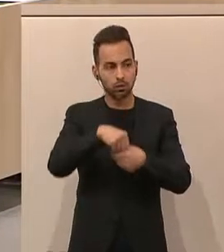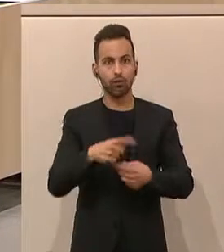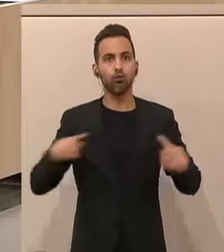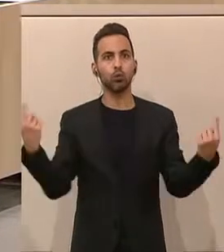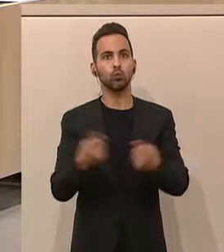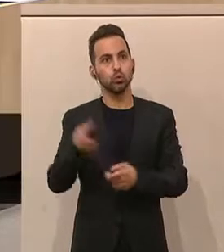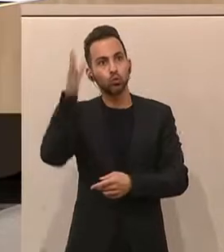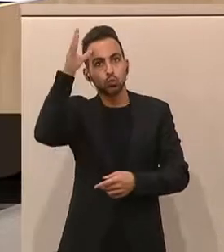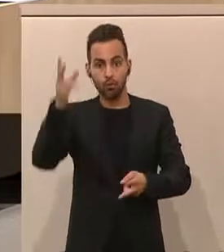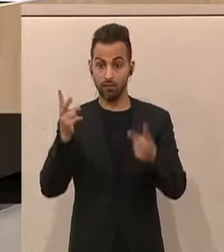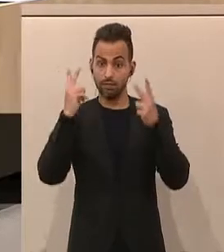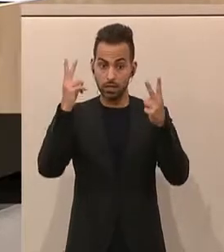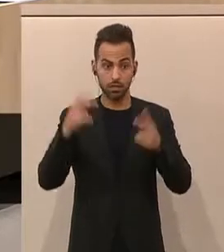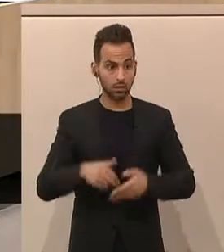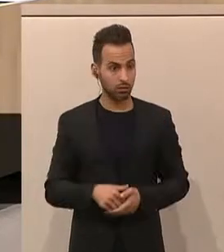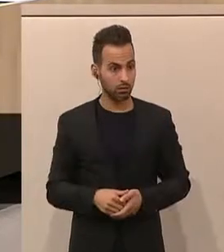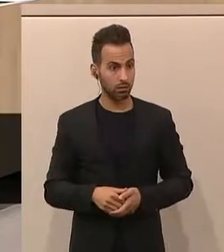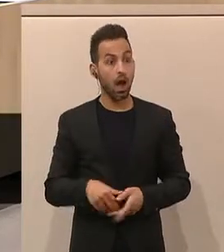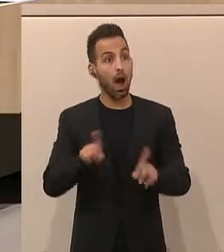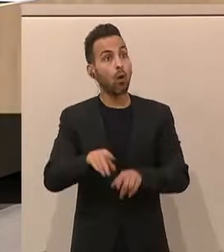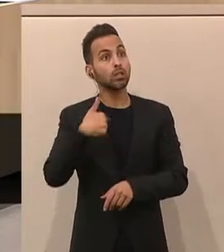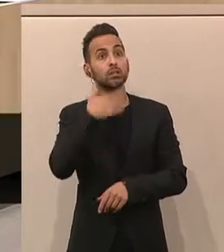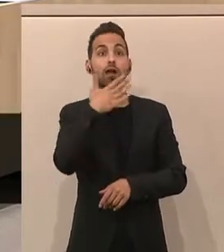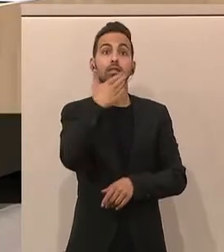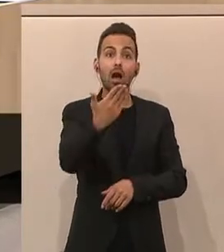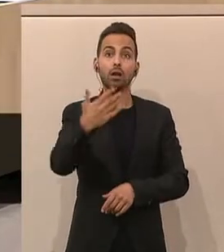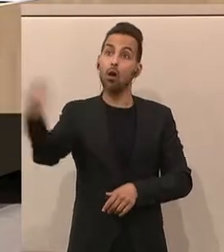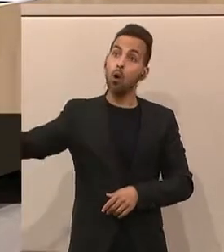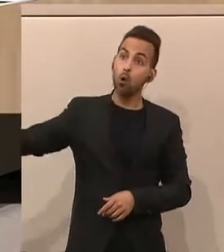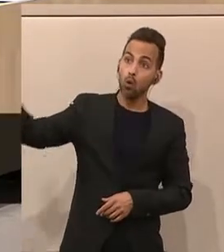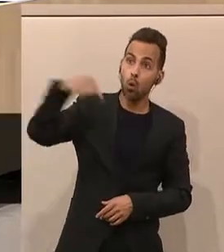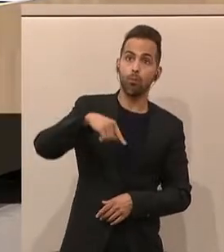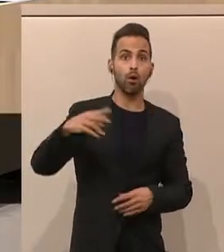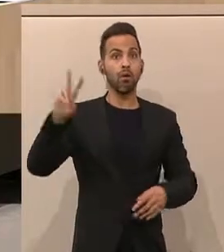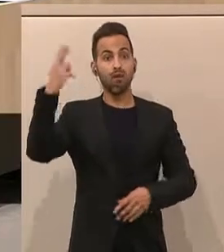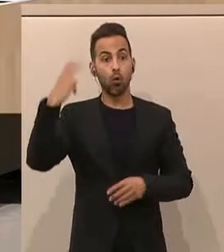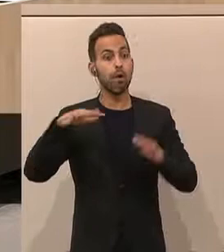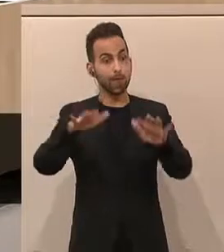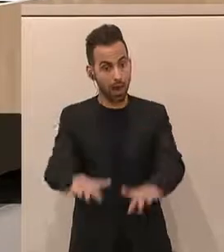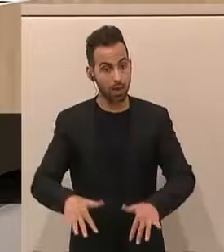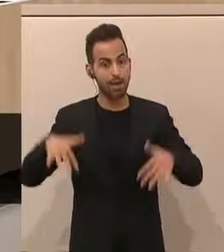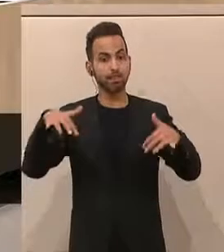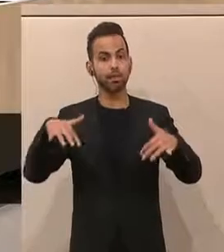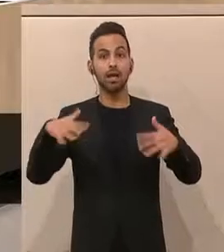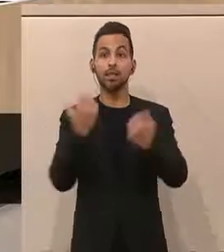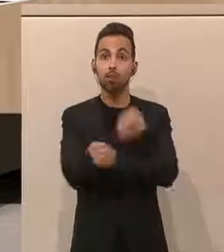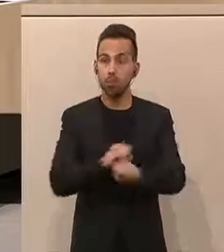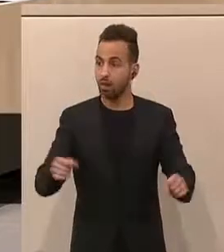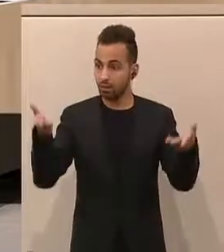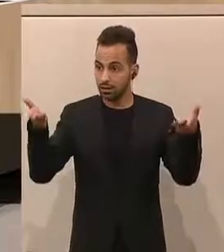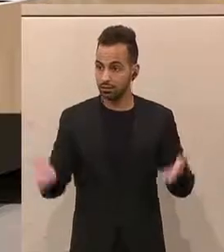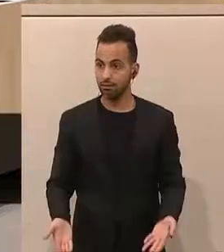uns so wichtig. Und ich sage auch von dieser Stelle aus Danke für euren Besuch hier, weil der Parlamentarismus, die Demokratie